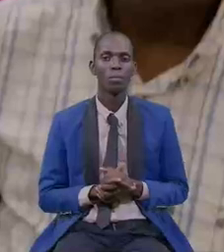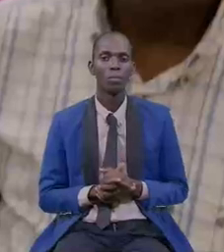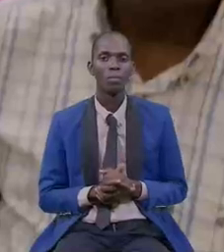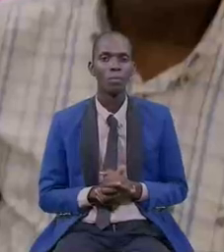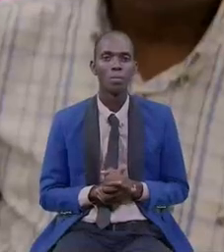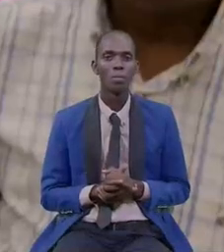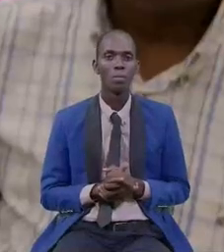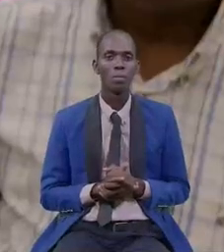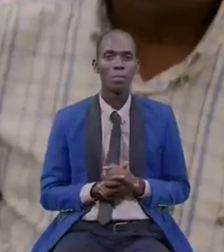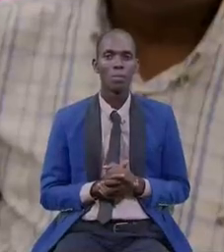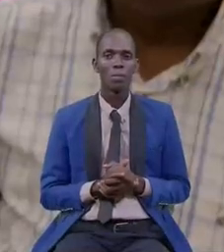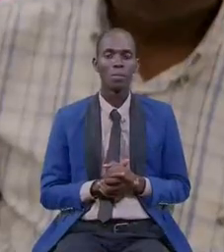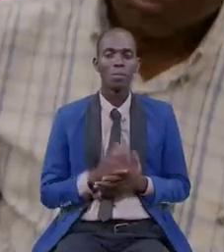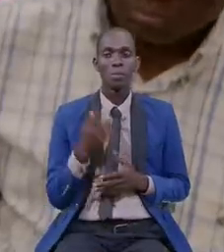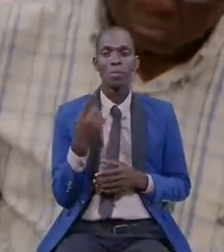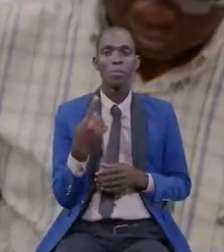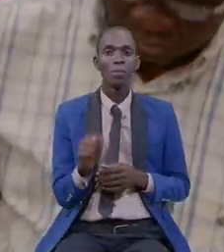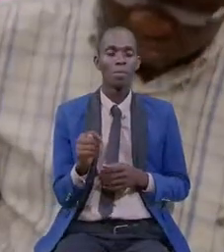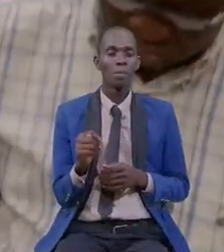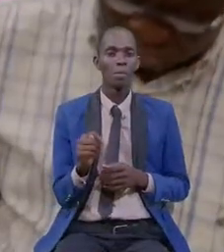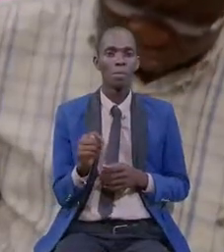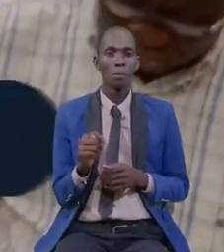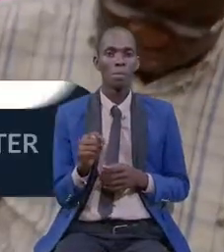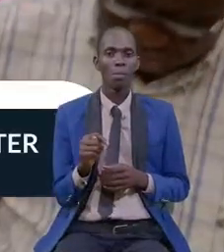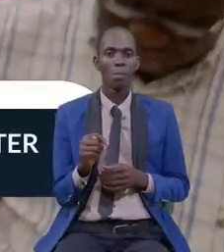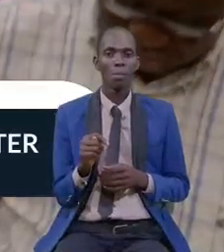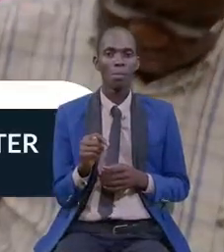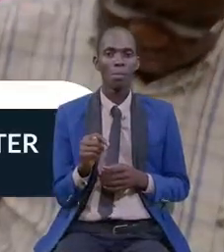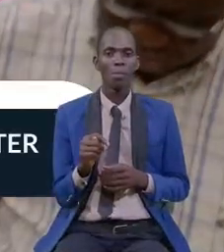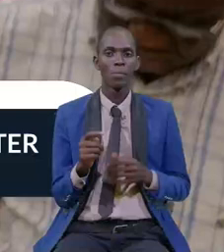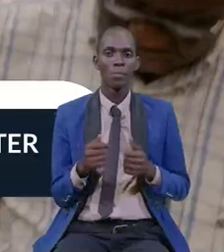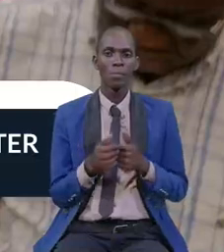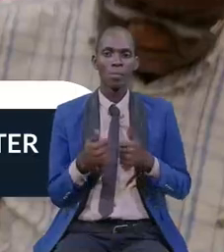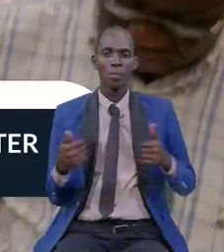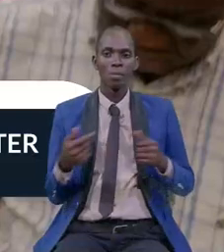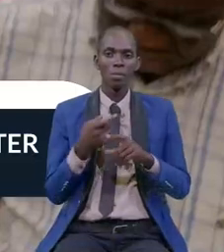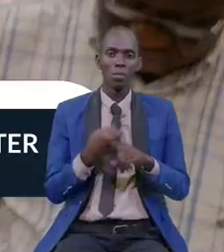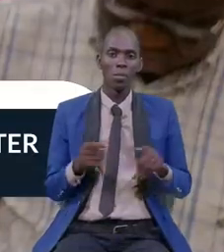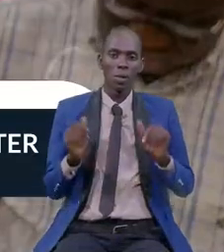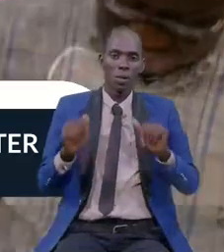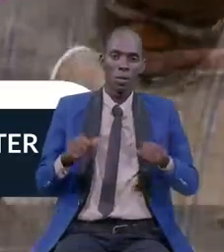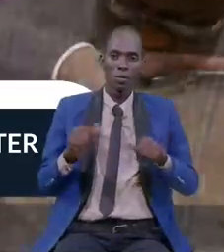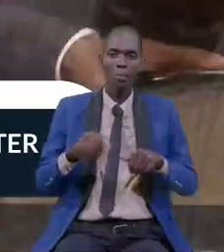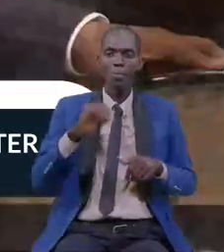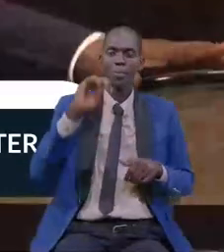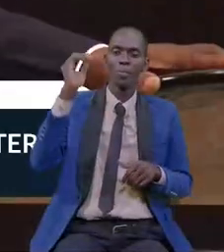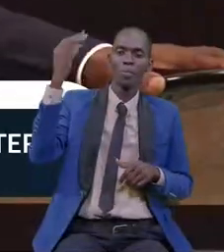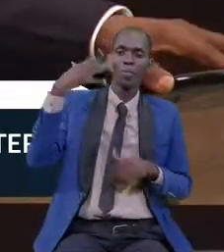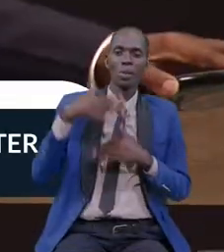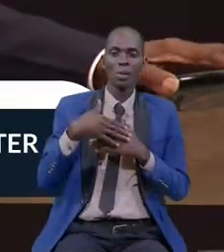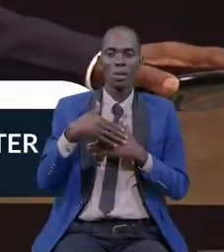3 l'exemption de la grâce suffisante après la chute